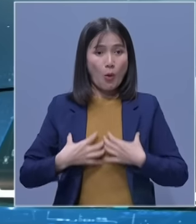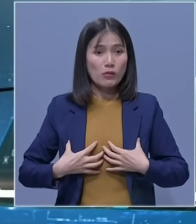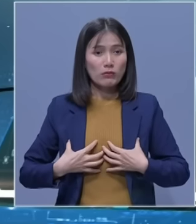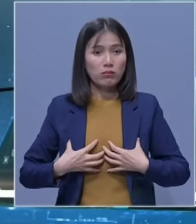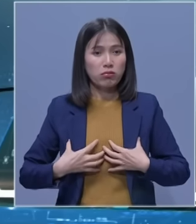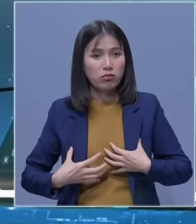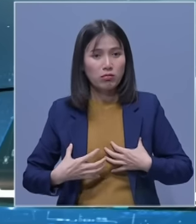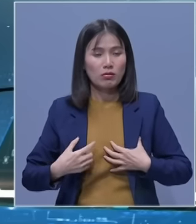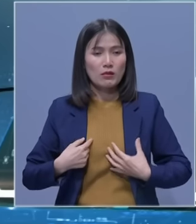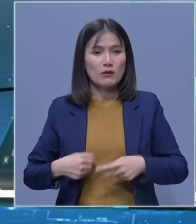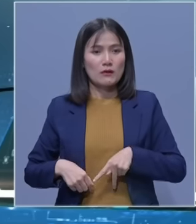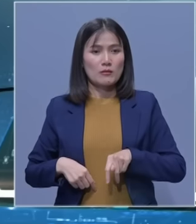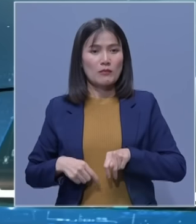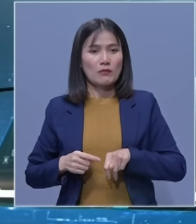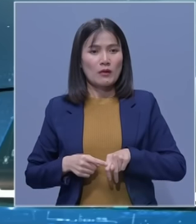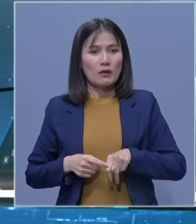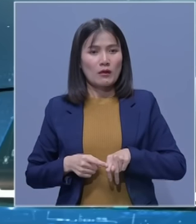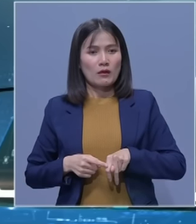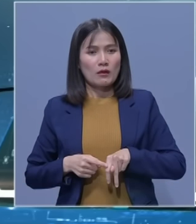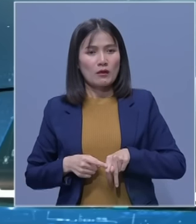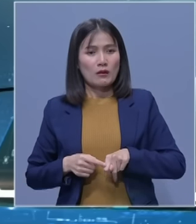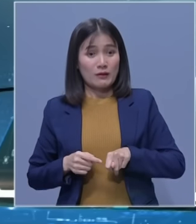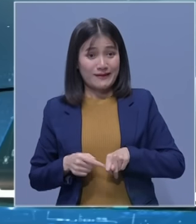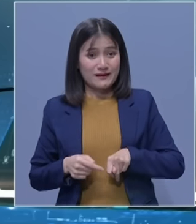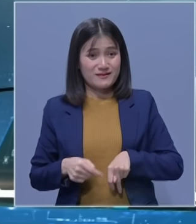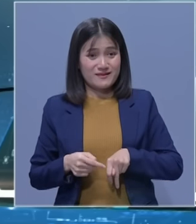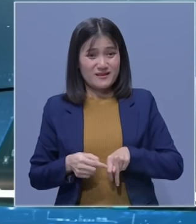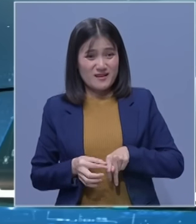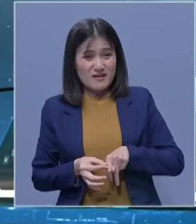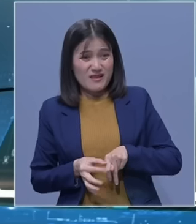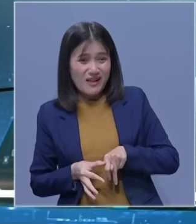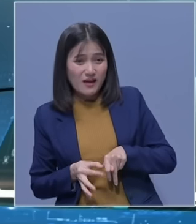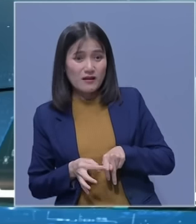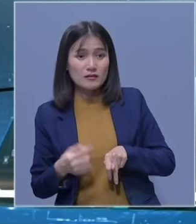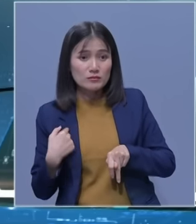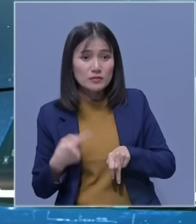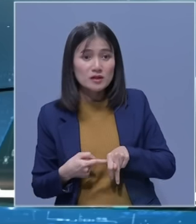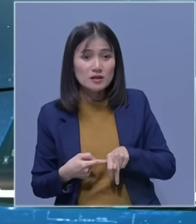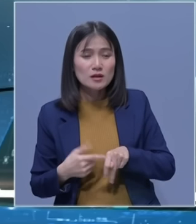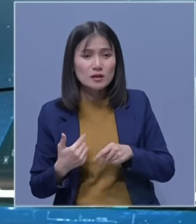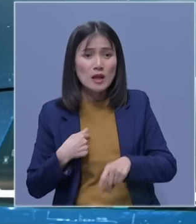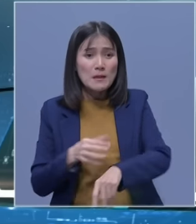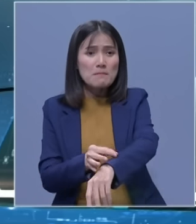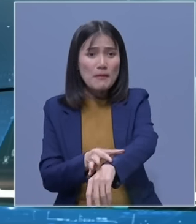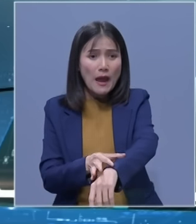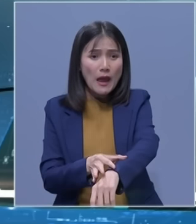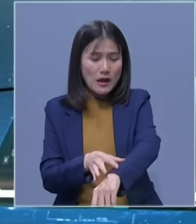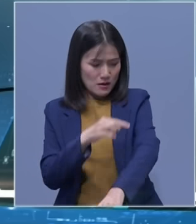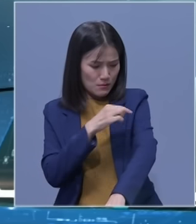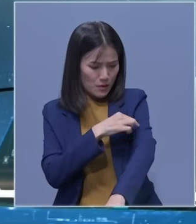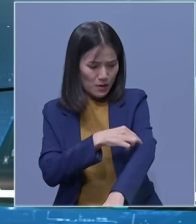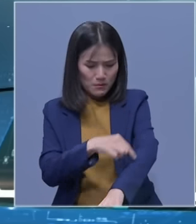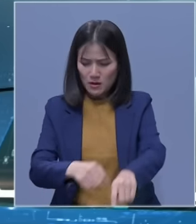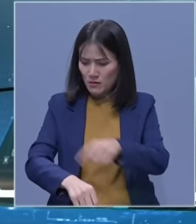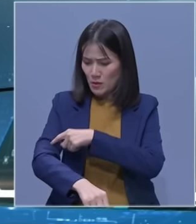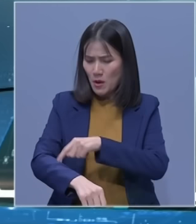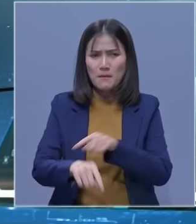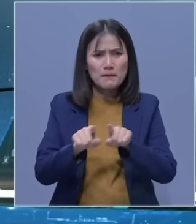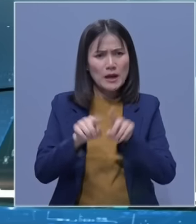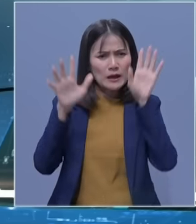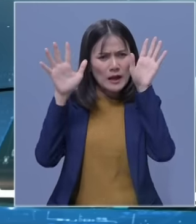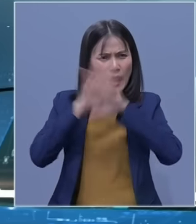แล้วก็อวัยวะเพศฉีกขาดทีนี้รอยแผลทั่วร่างกายอ่ะมีลักษณะเหมือนกับถูกตีด้วยของ